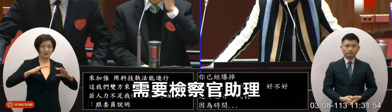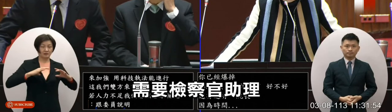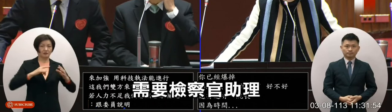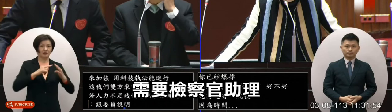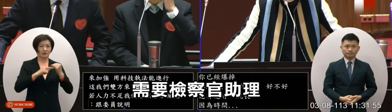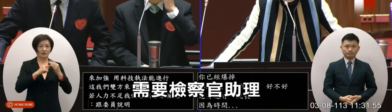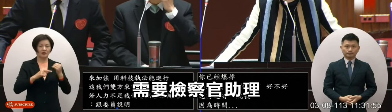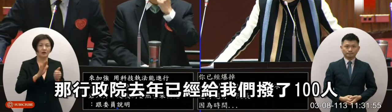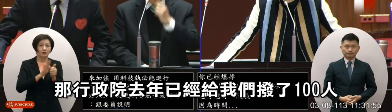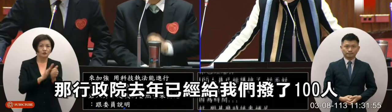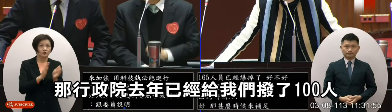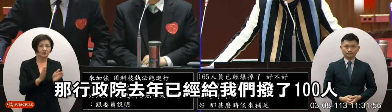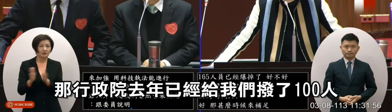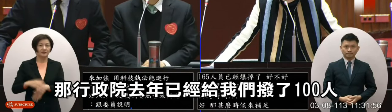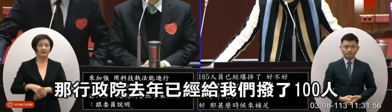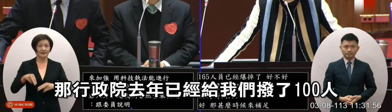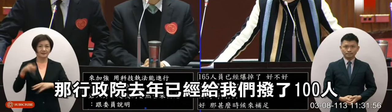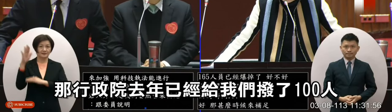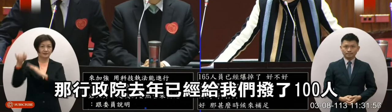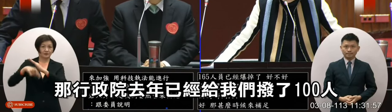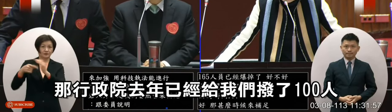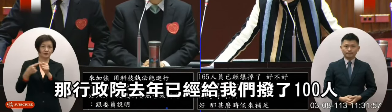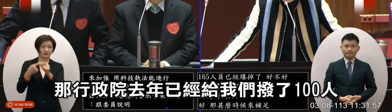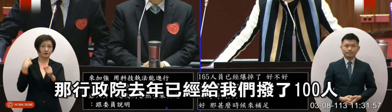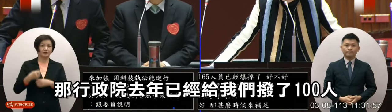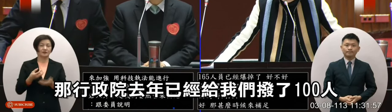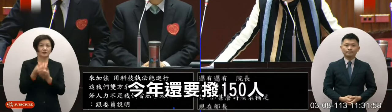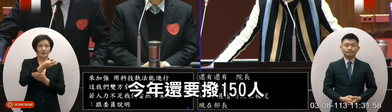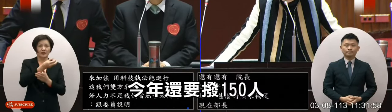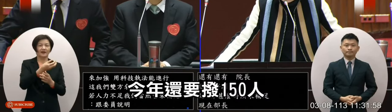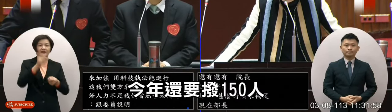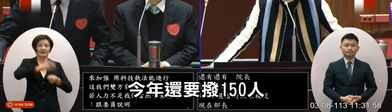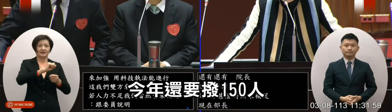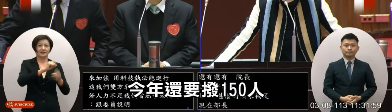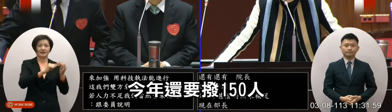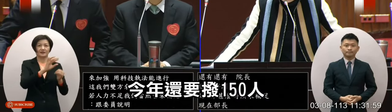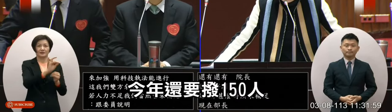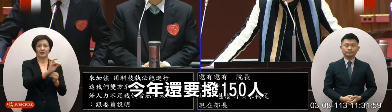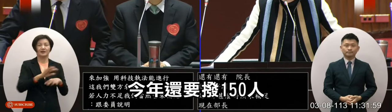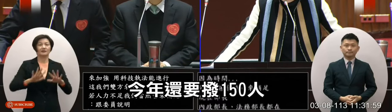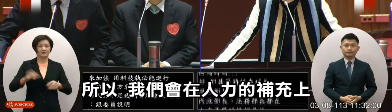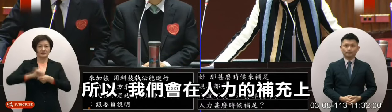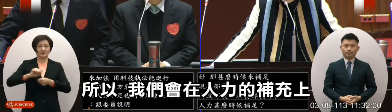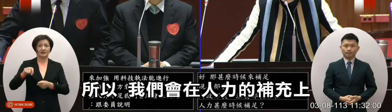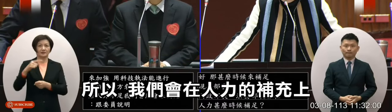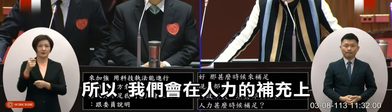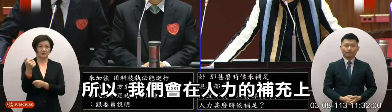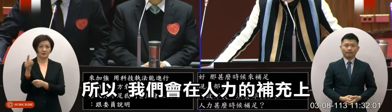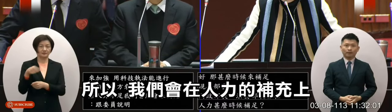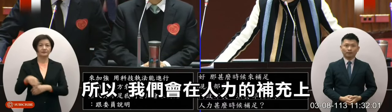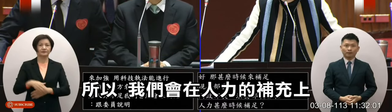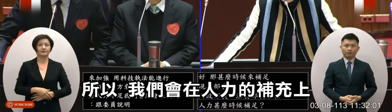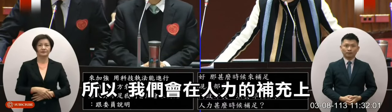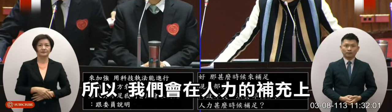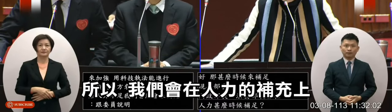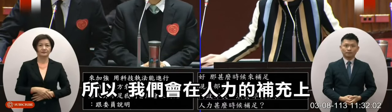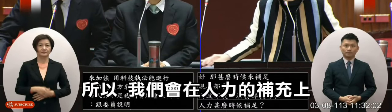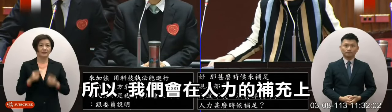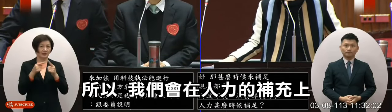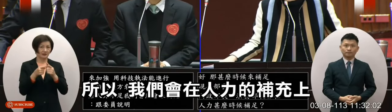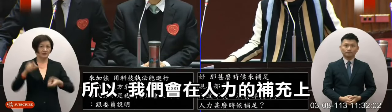察官助理啊。那行政院去年已经给我们拨了100人，今年还要拨150人，所以我们会在人